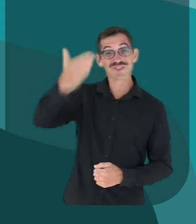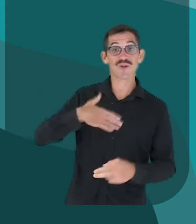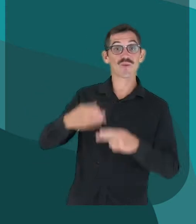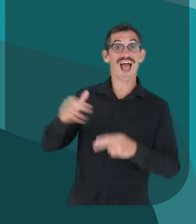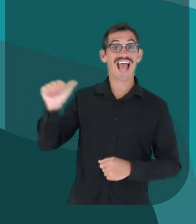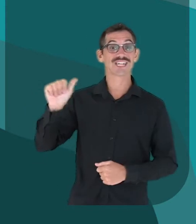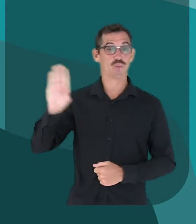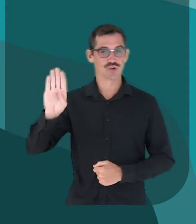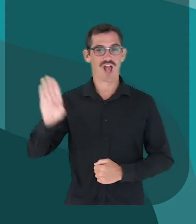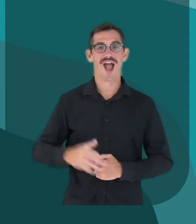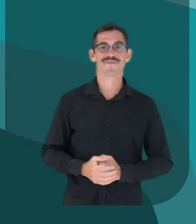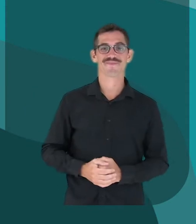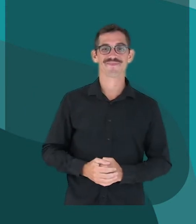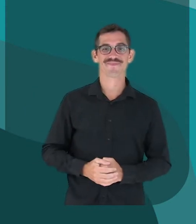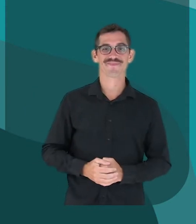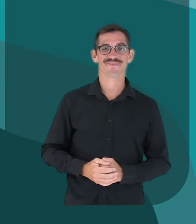Ben bonjour, moi c'est ça, c'est Alex Bouchard.